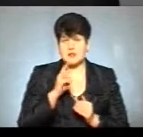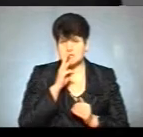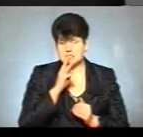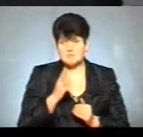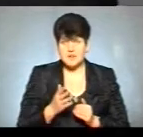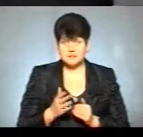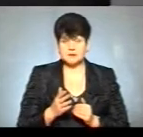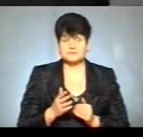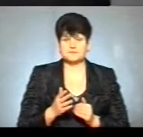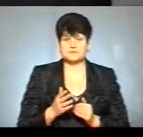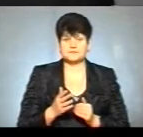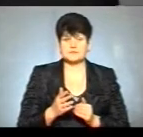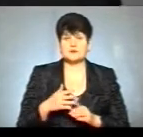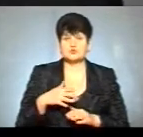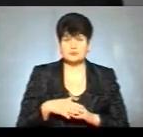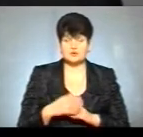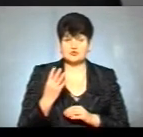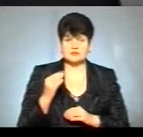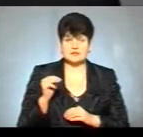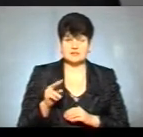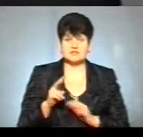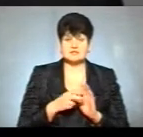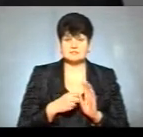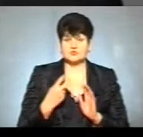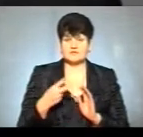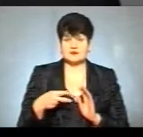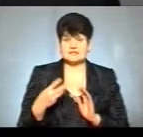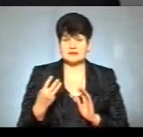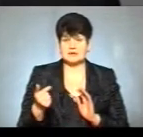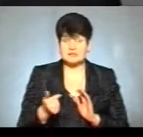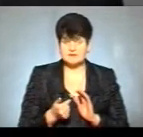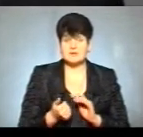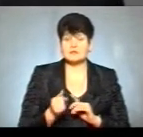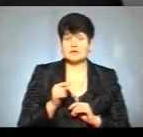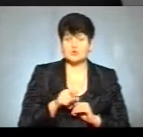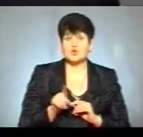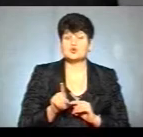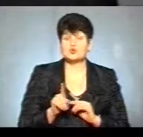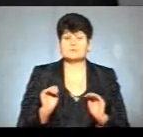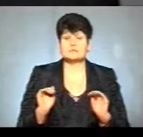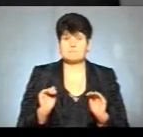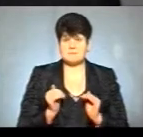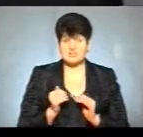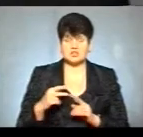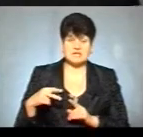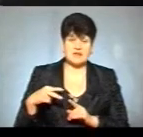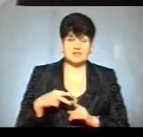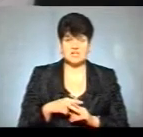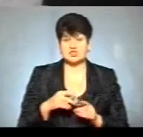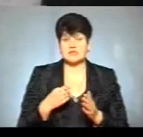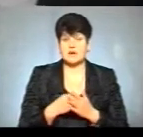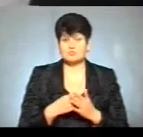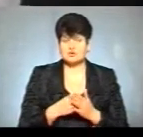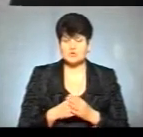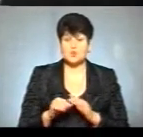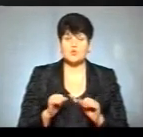плата, зрозуміло, на 4723 гривні. Натомість, для того, щоб зменшити навантаження на бюджет,